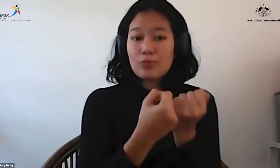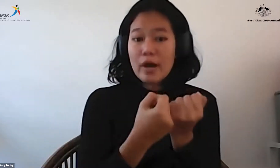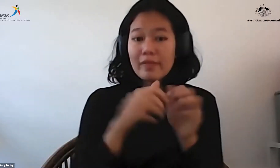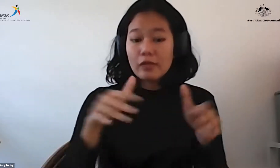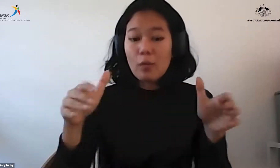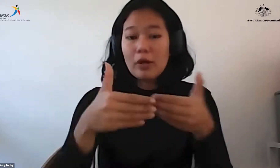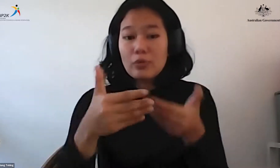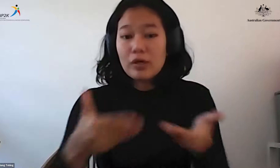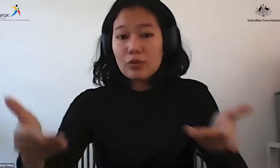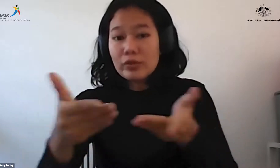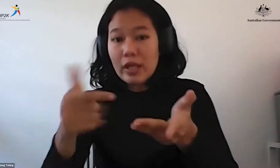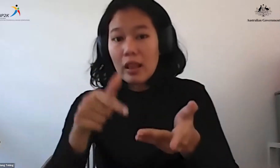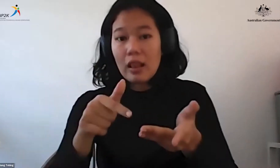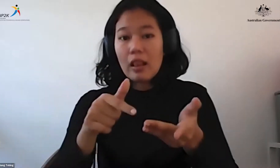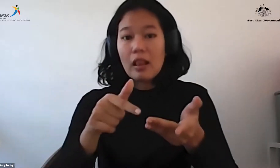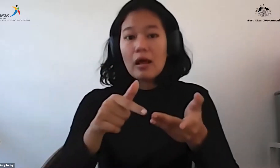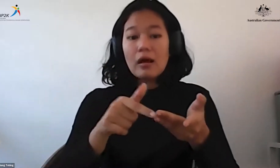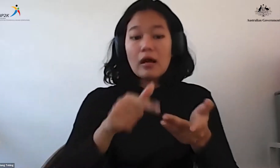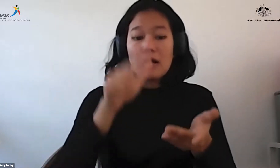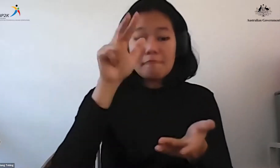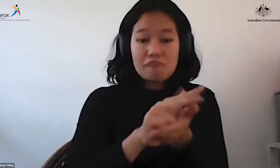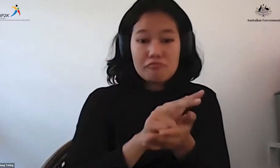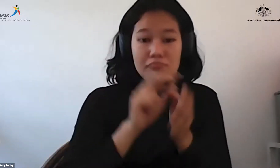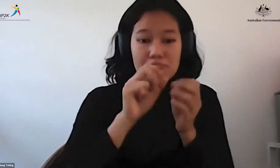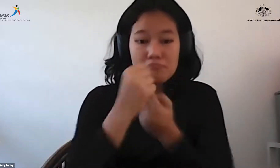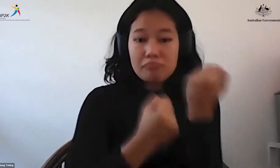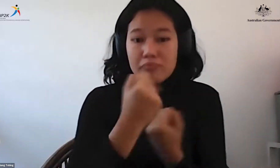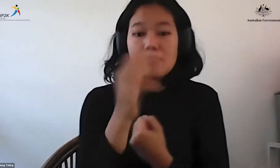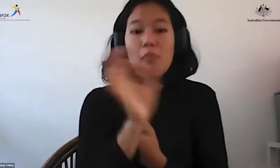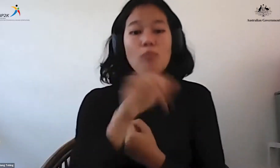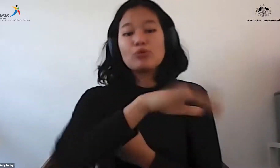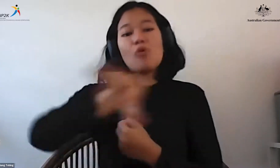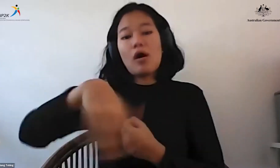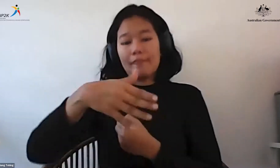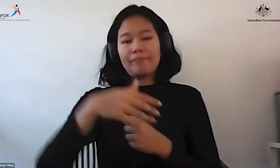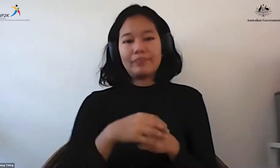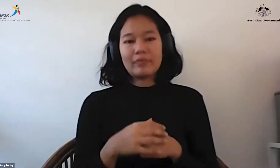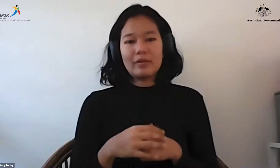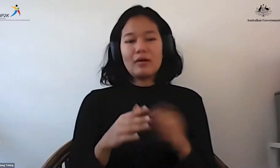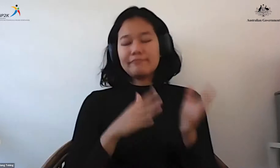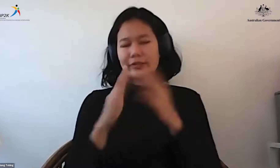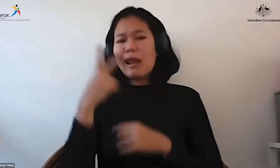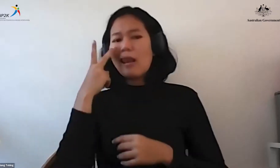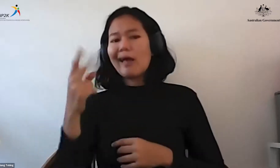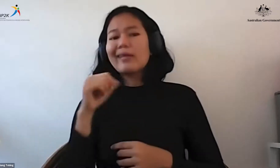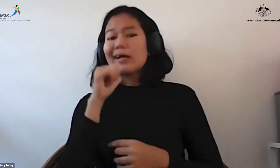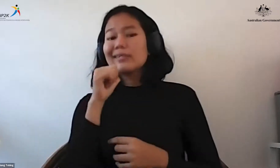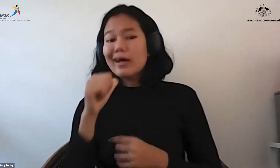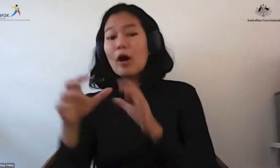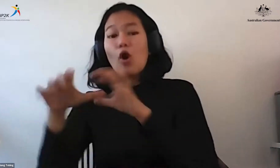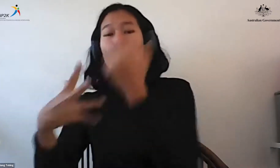itu belum in place, belum diimplementasi. Dan kita melihat siapa saja yang kemudian menjadi miskin, menjadi rentan